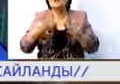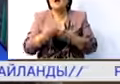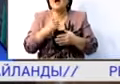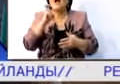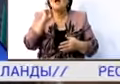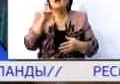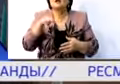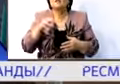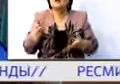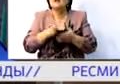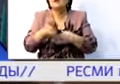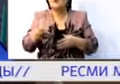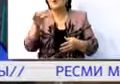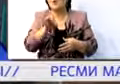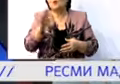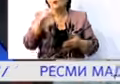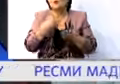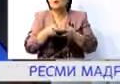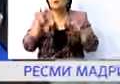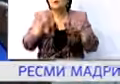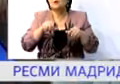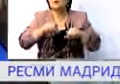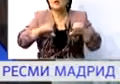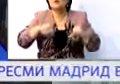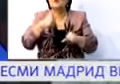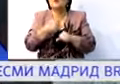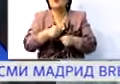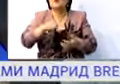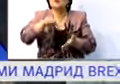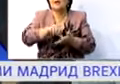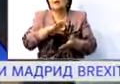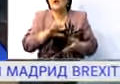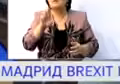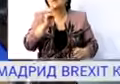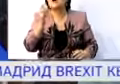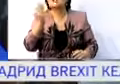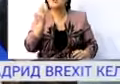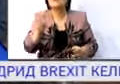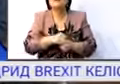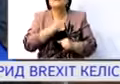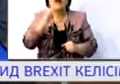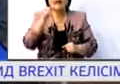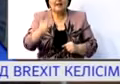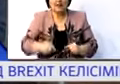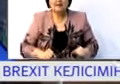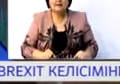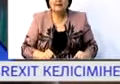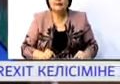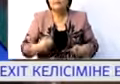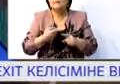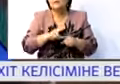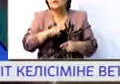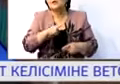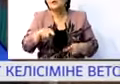Бұл қызметке бұған дейін облыс бойынша тексеру комиссиясының бөлім басшысы болған Бекболат Шәріпбеков тағайындалды. Осы кезге дейін жинаған